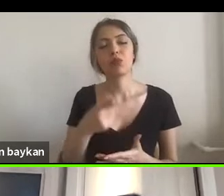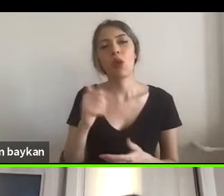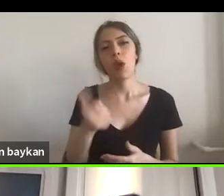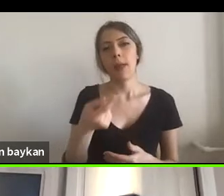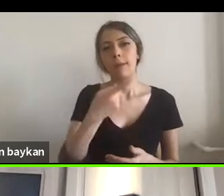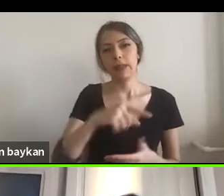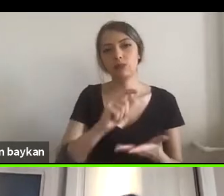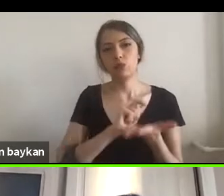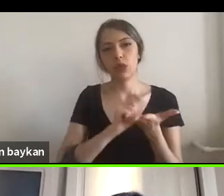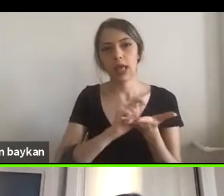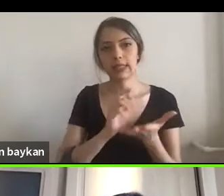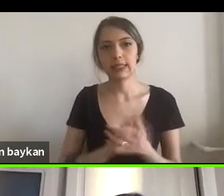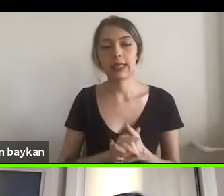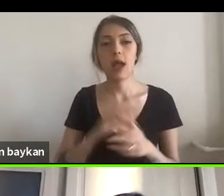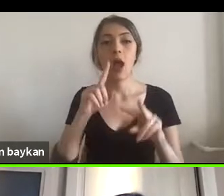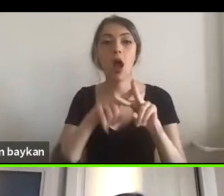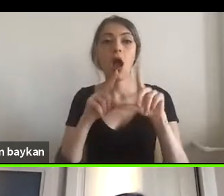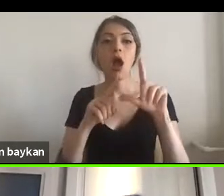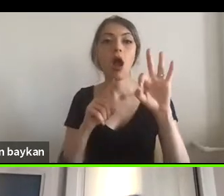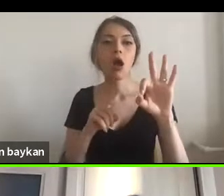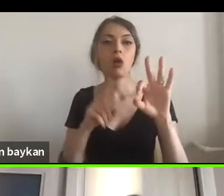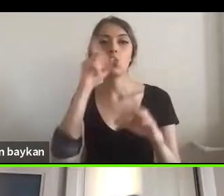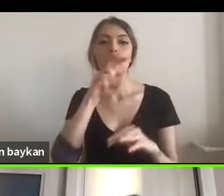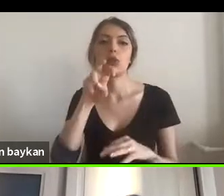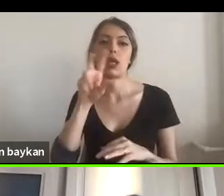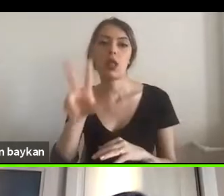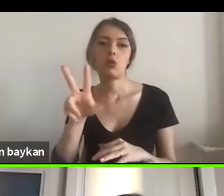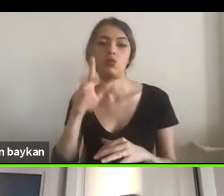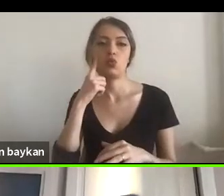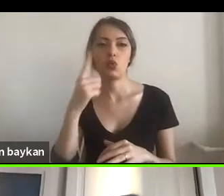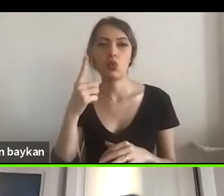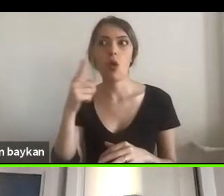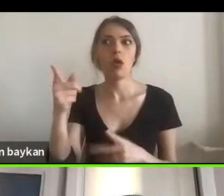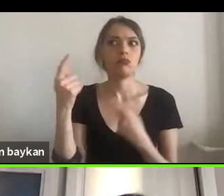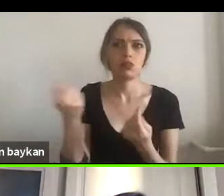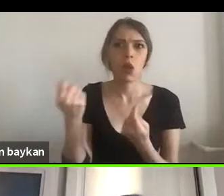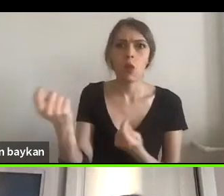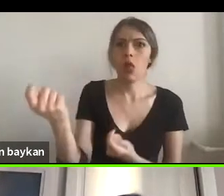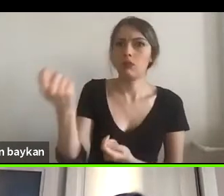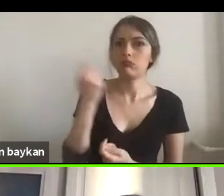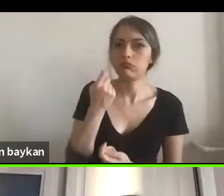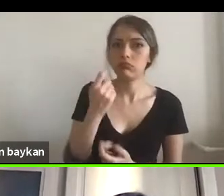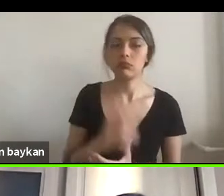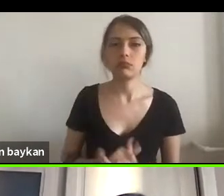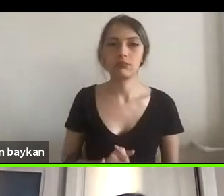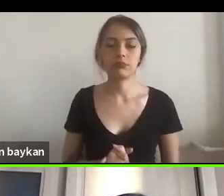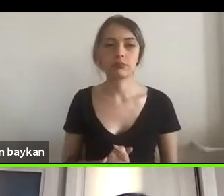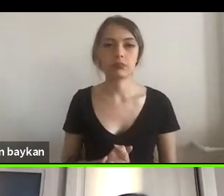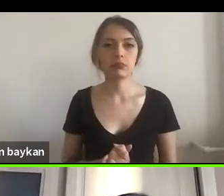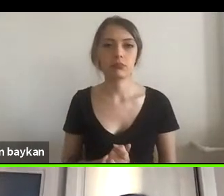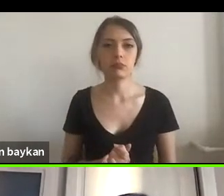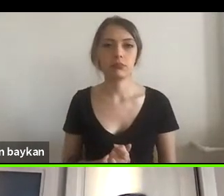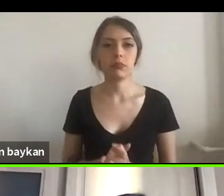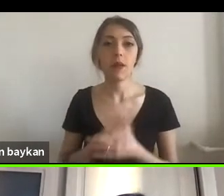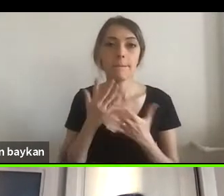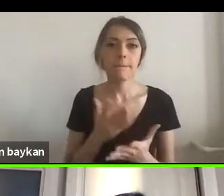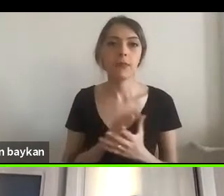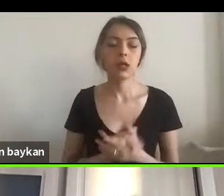Burada Alo 183'ün bu konuda çalıştığının devlet tarafından altını çizildiğini görüyoruz